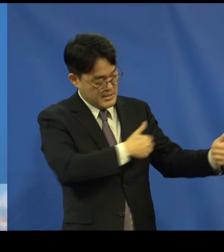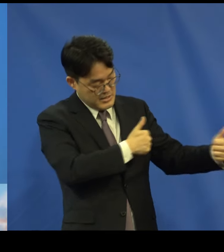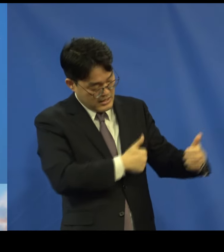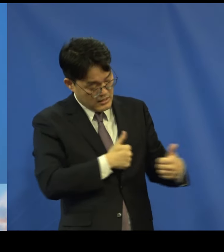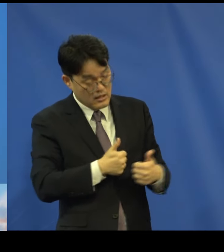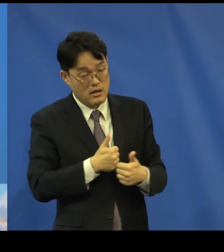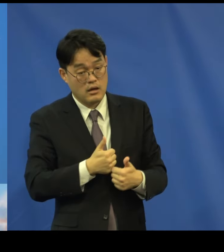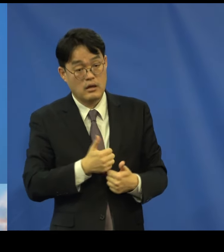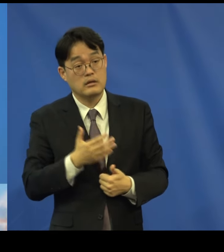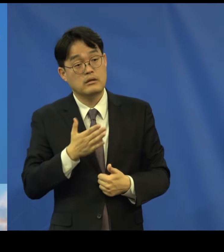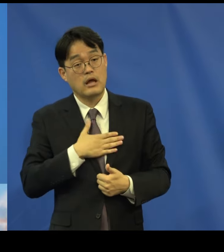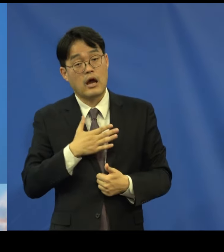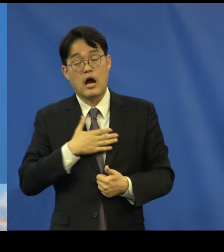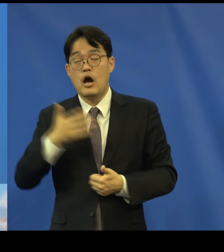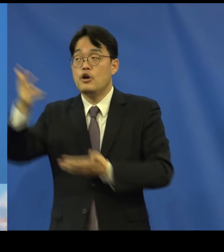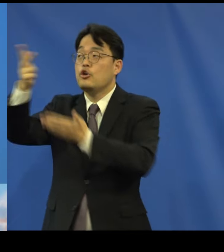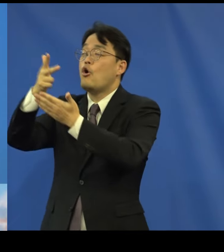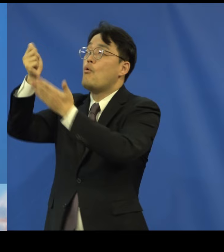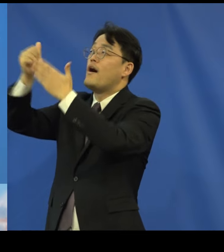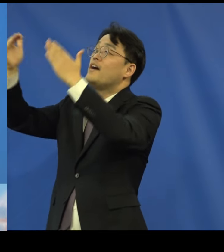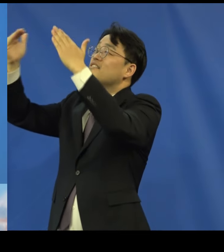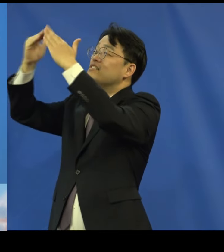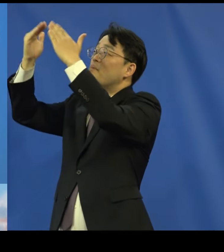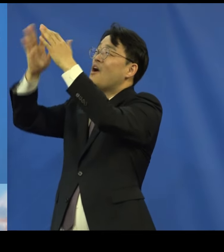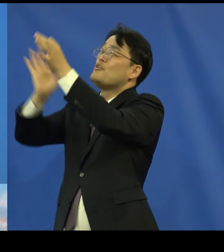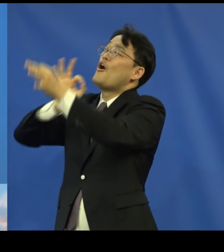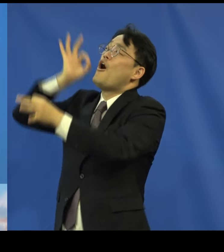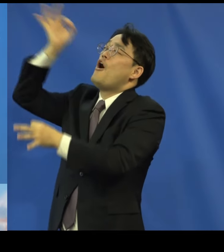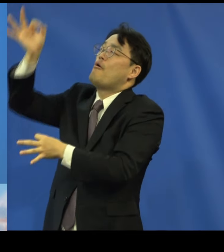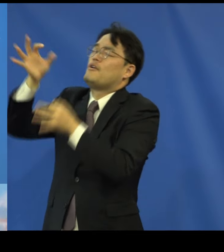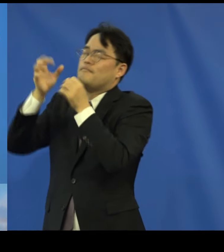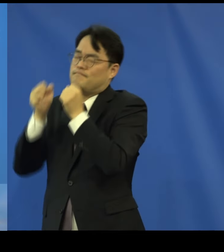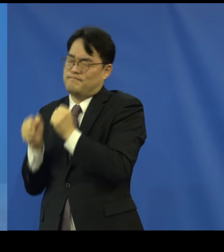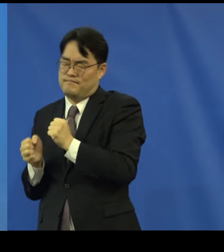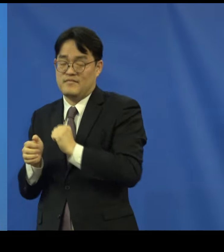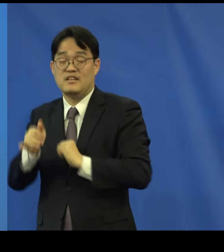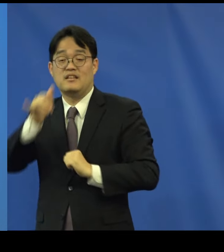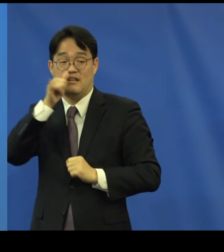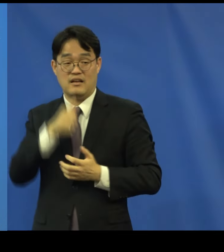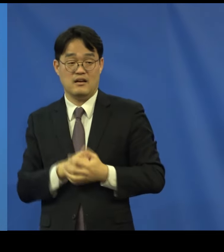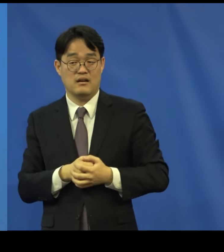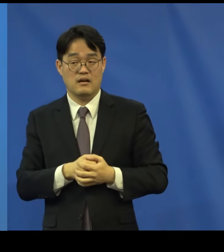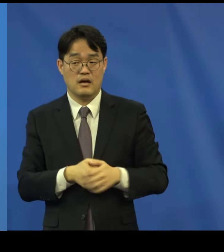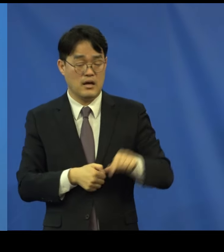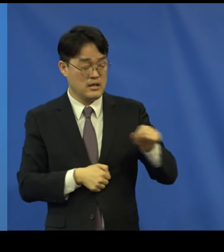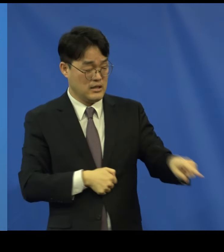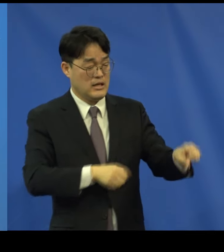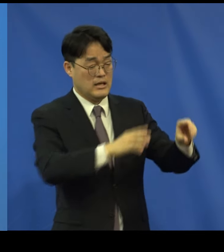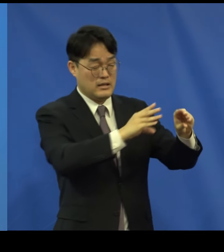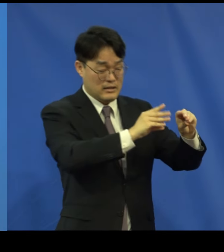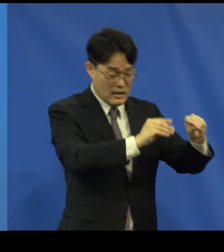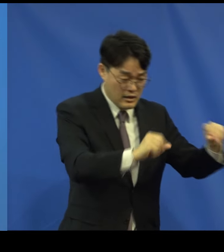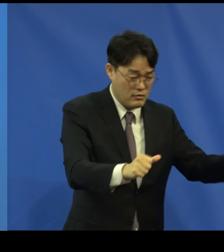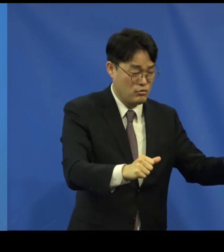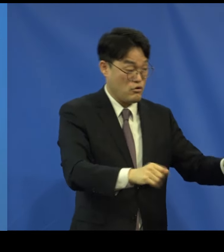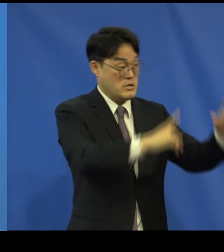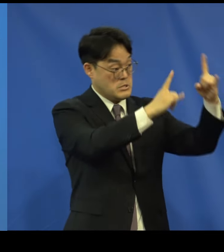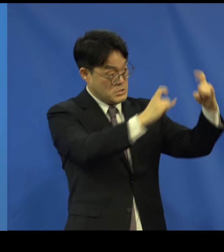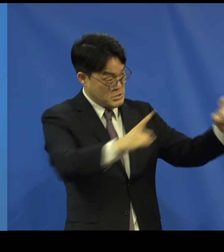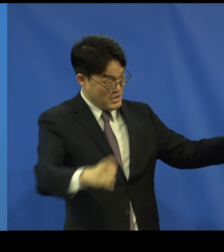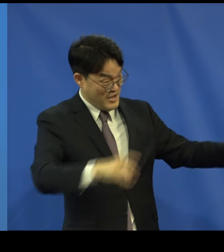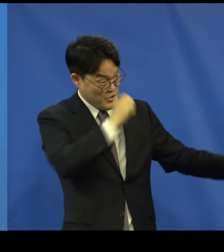영원히 거하리로다. 아무리 이 땅에서 고대왕실 부귀 영화를 다 누려도 돌아갈 집이 없는 사람은 불행한